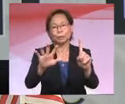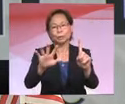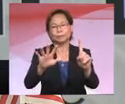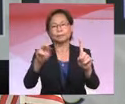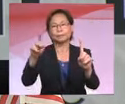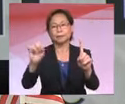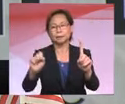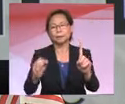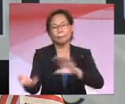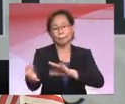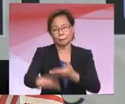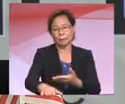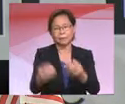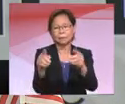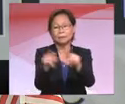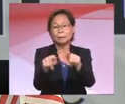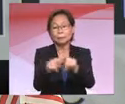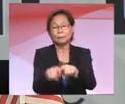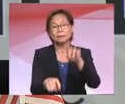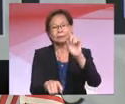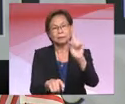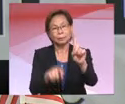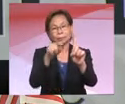125 kes, iaitu bersama dengan